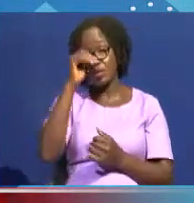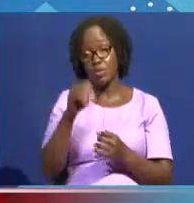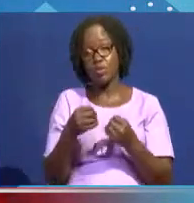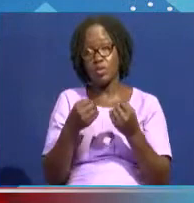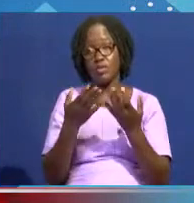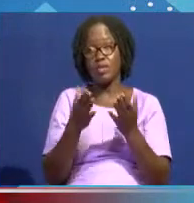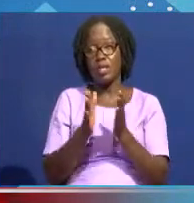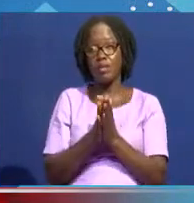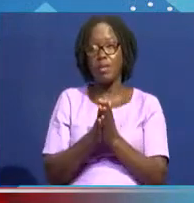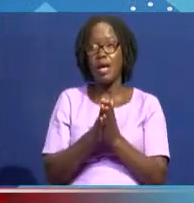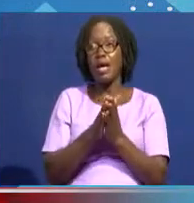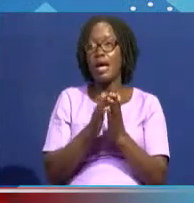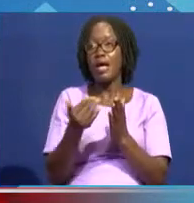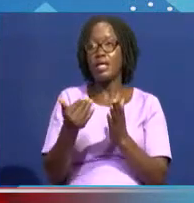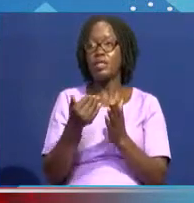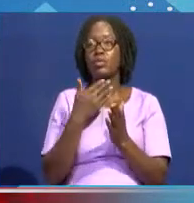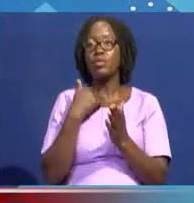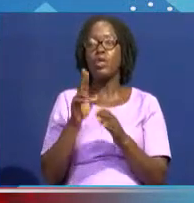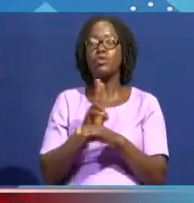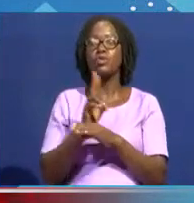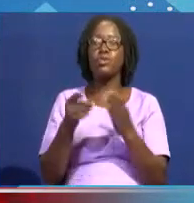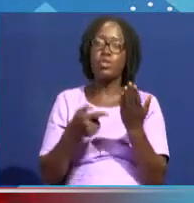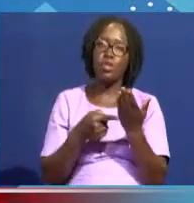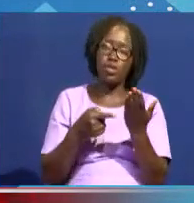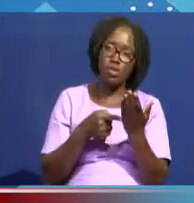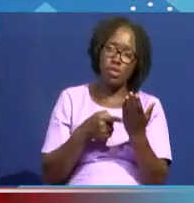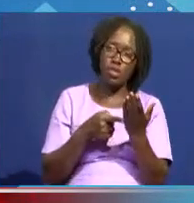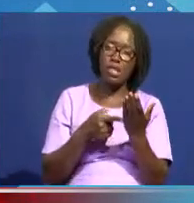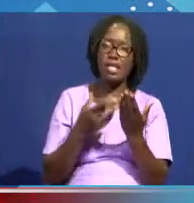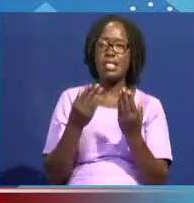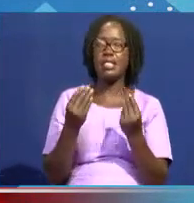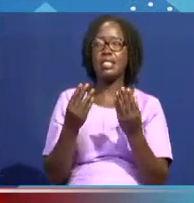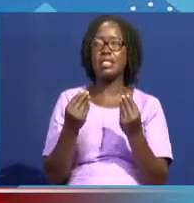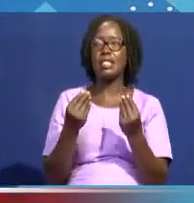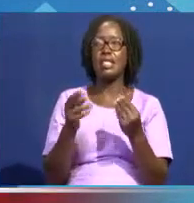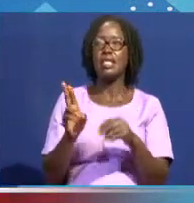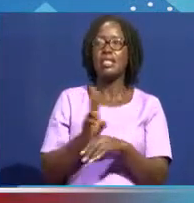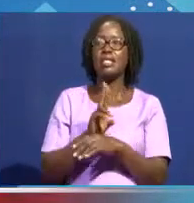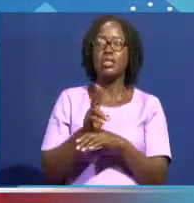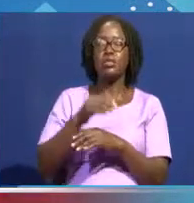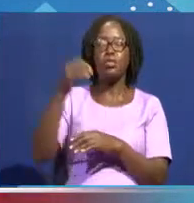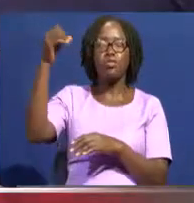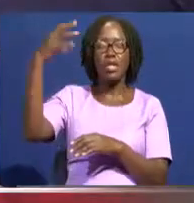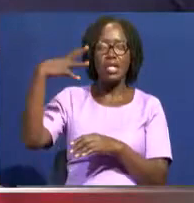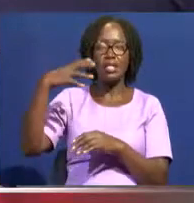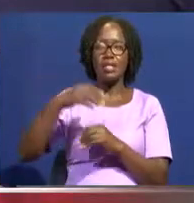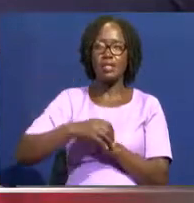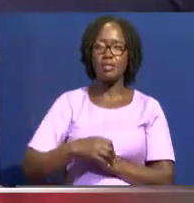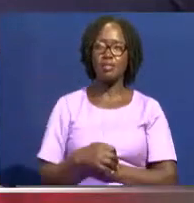vishawishi wale wanautaka kutumia teknoloji ya zinazorahisisha matumizi ya kawi hiyo.